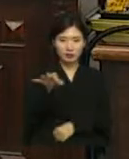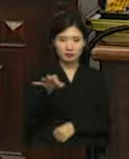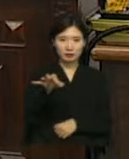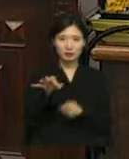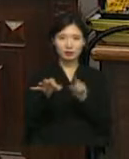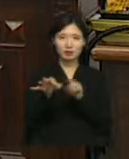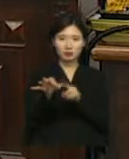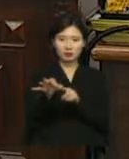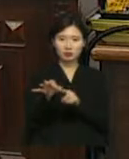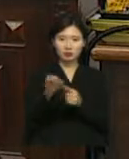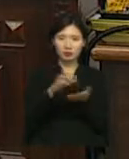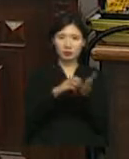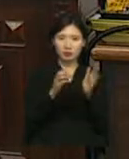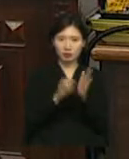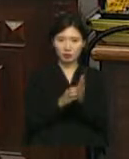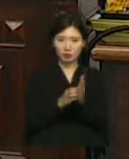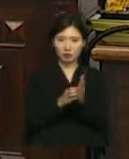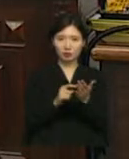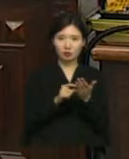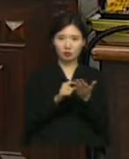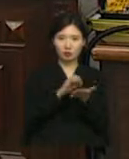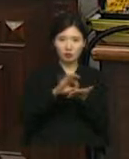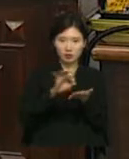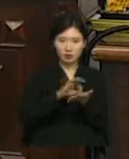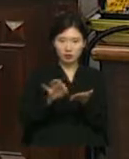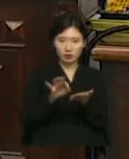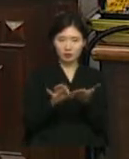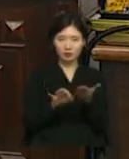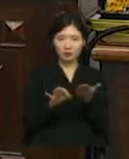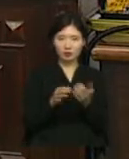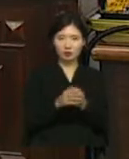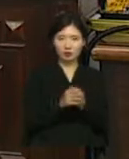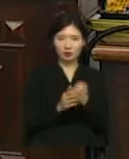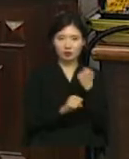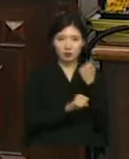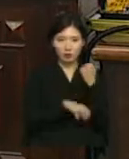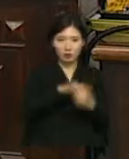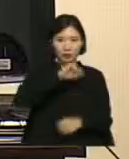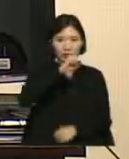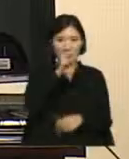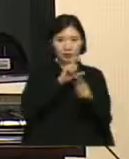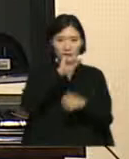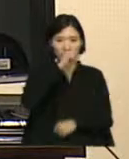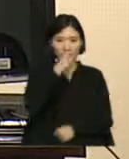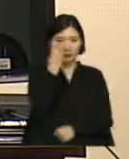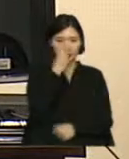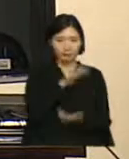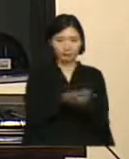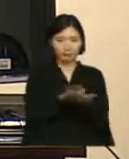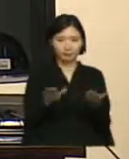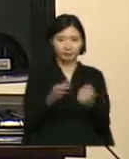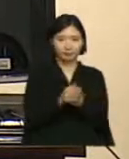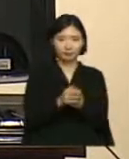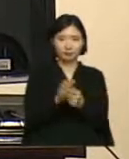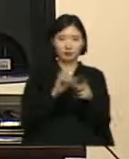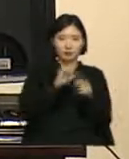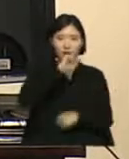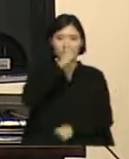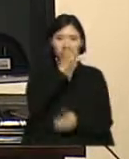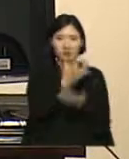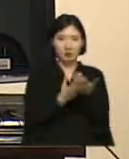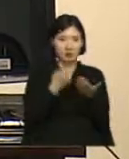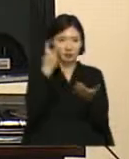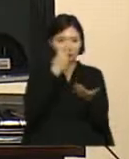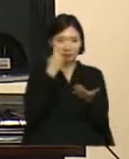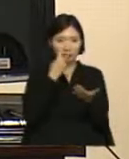적절하게 진행되도록 최선의 노력으로 근본 추경안을 심사하겠습니다. 종로구 의회는 추가 경정 예산안